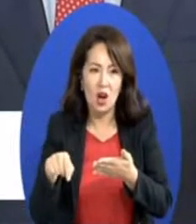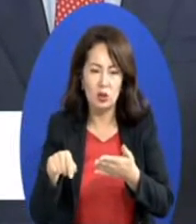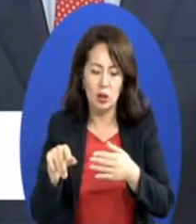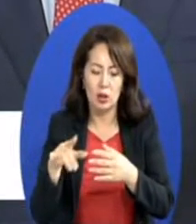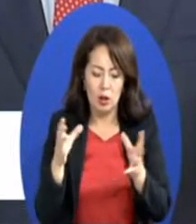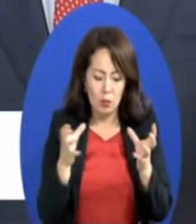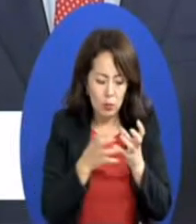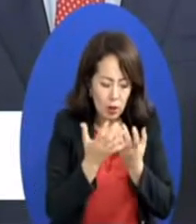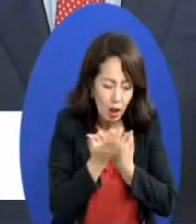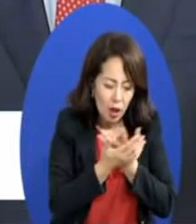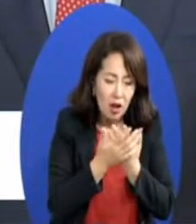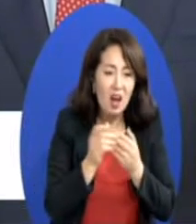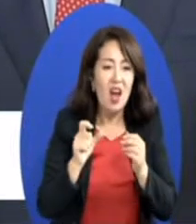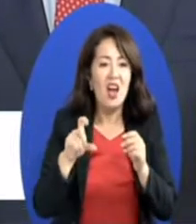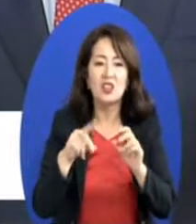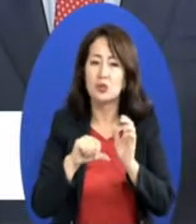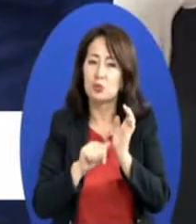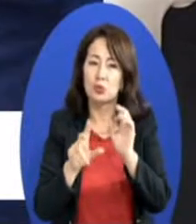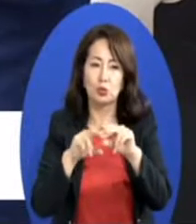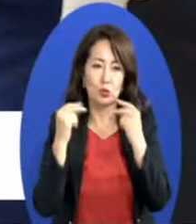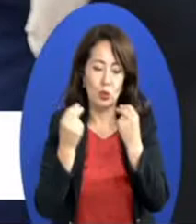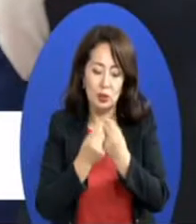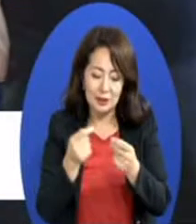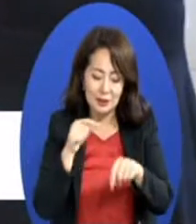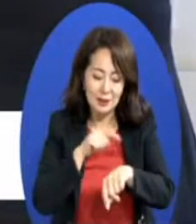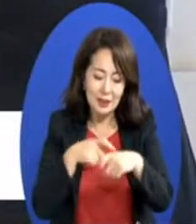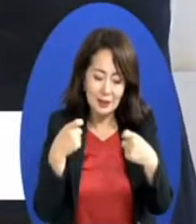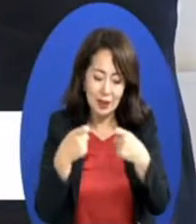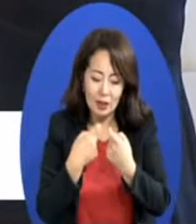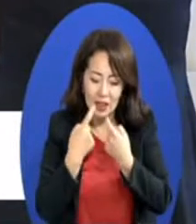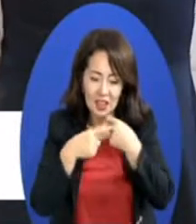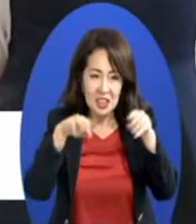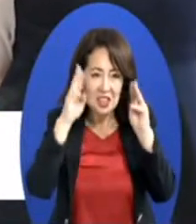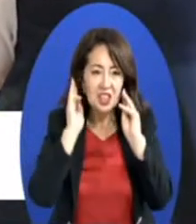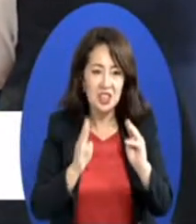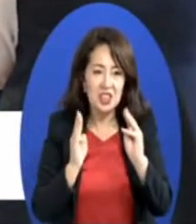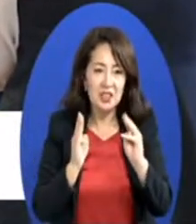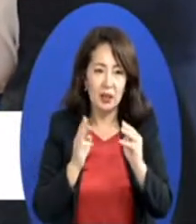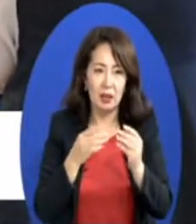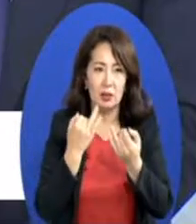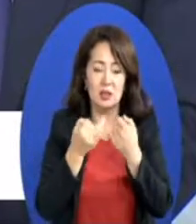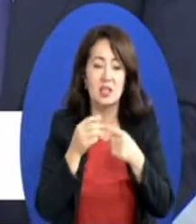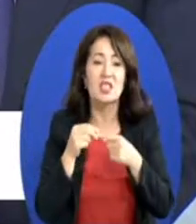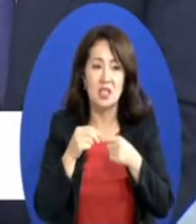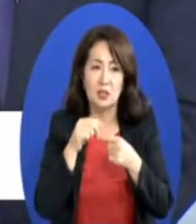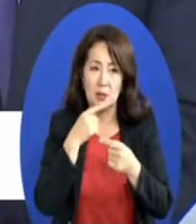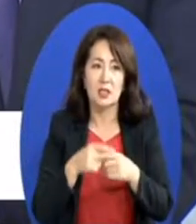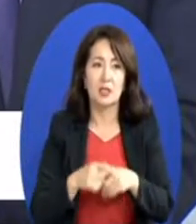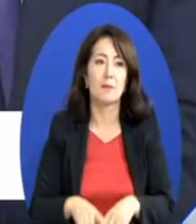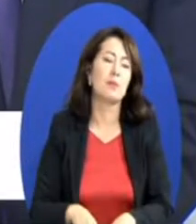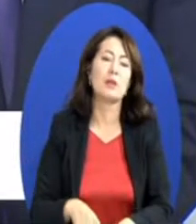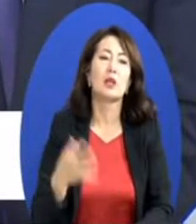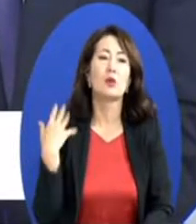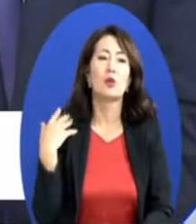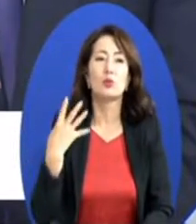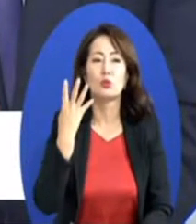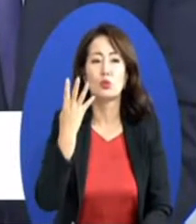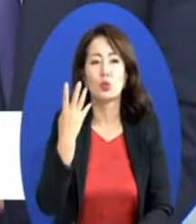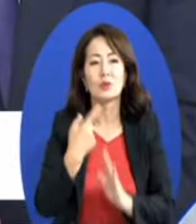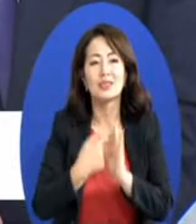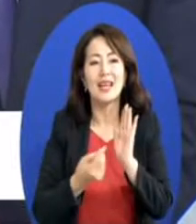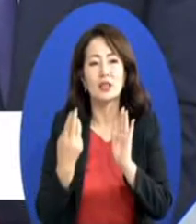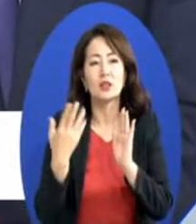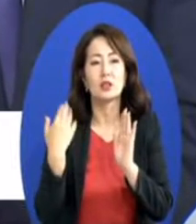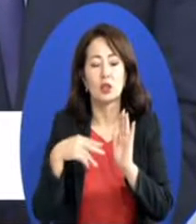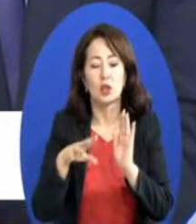хуулийн төслийг ээлж тус чуулгандаа багтаан шийдвэрлэе гэдэг нэг юм том зарчмын шийдэл гаргасан. Бид нэр 4 сар нутаг дэвсгэр нэгж